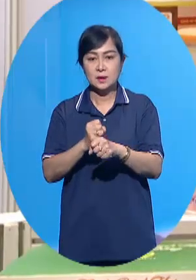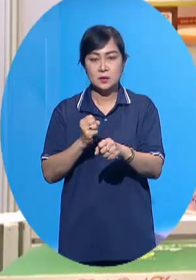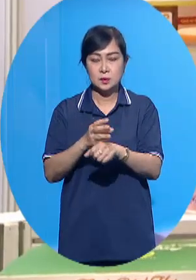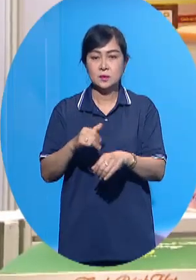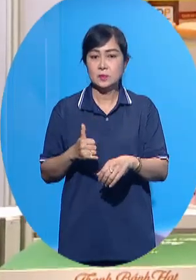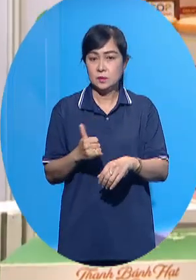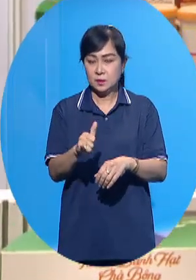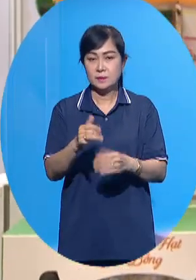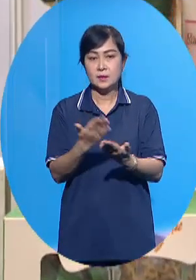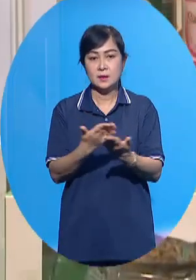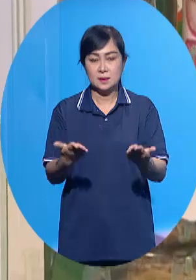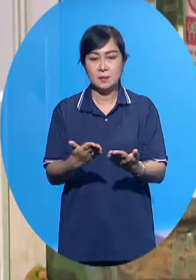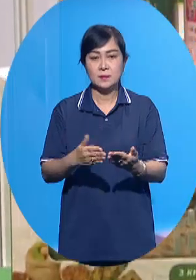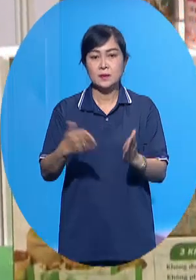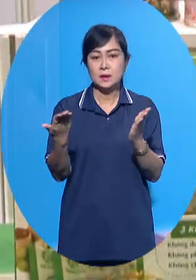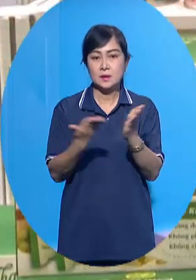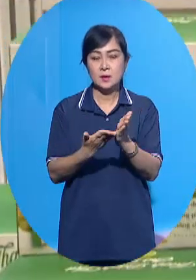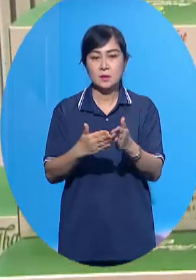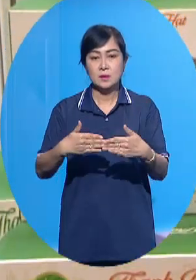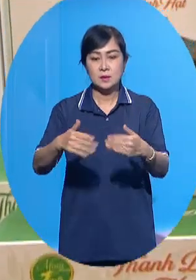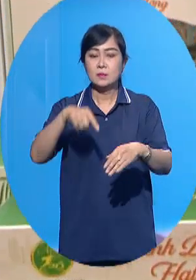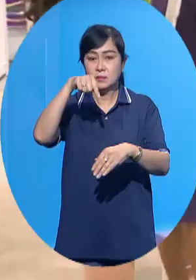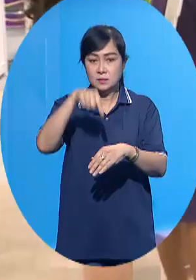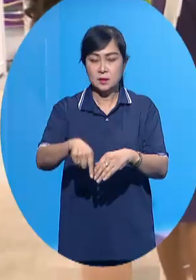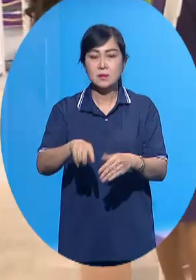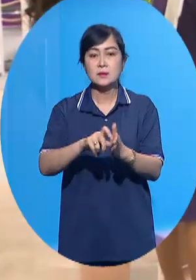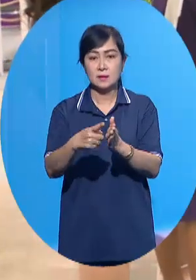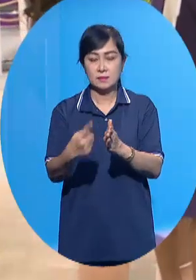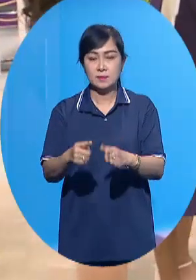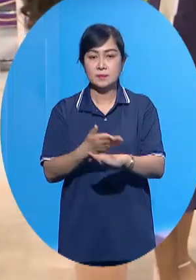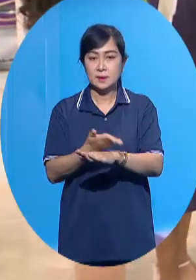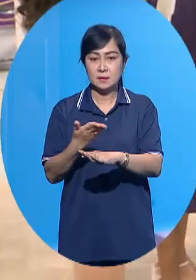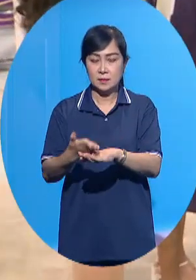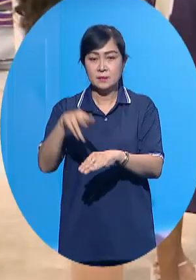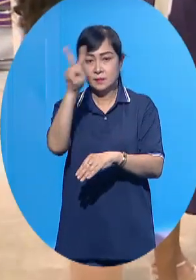ngành nông nghiệp. Triển lãm góp phần quảng bá cả về chiều rộng lẫn chiều sâu cho các giải pháp và sản phẩm nông nghiệp Việt Nam.